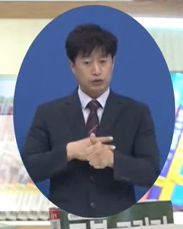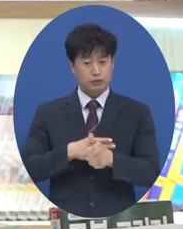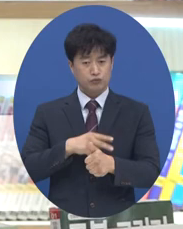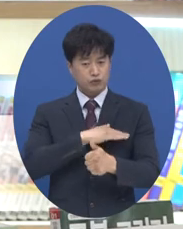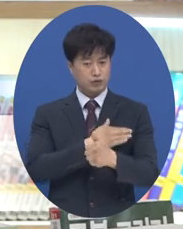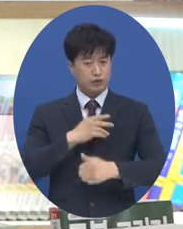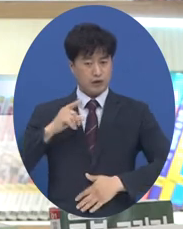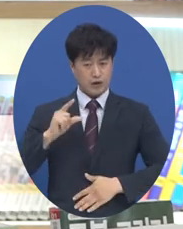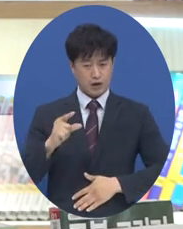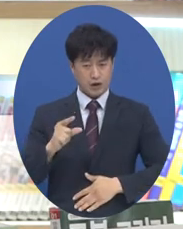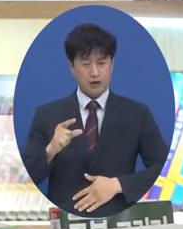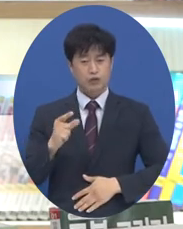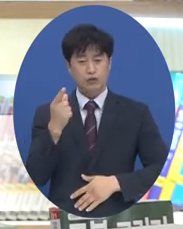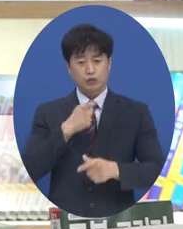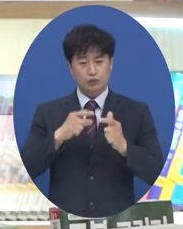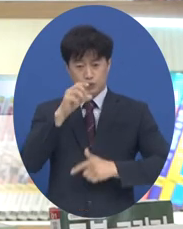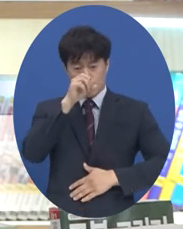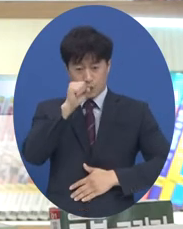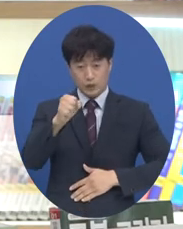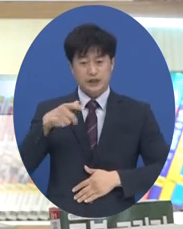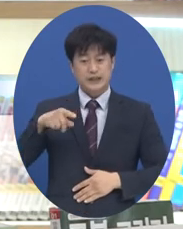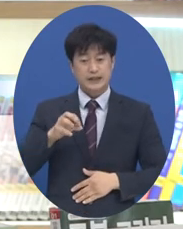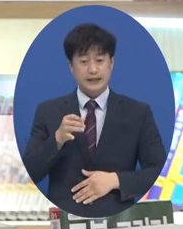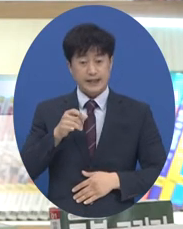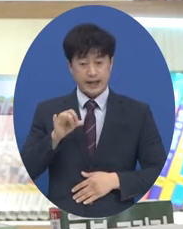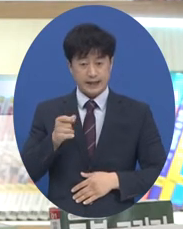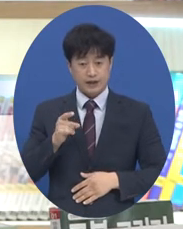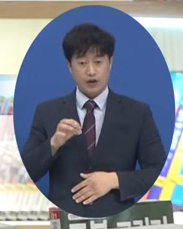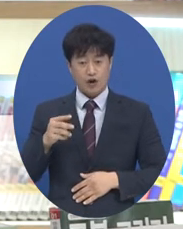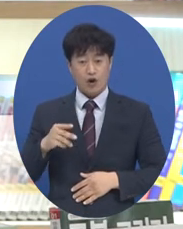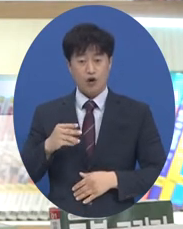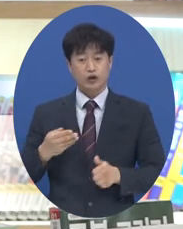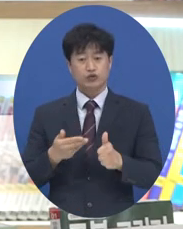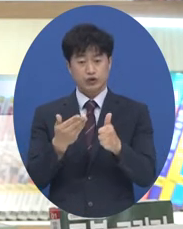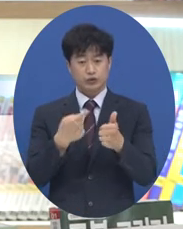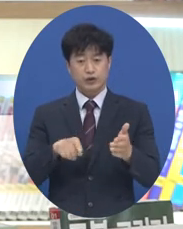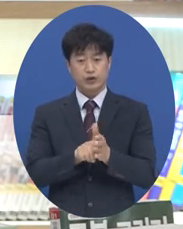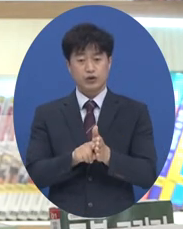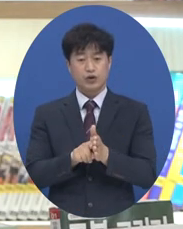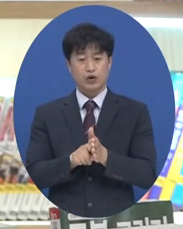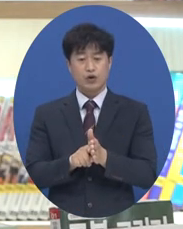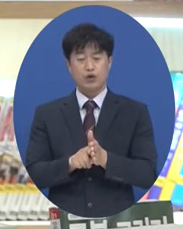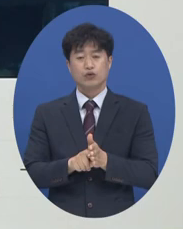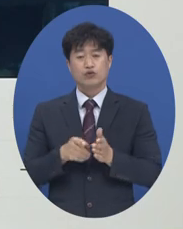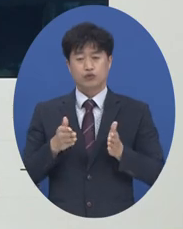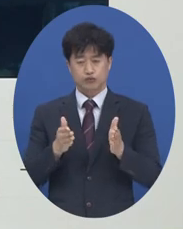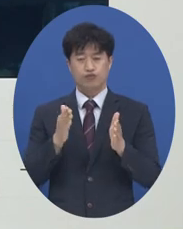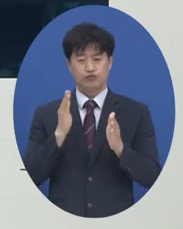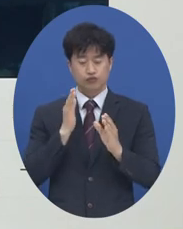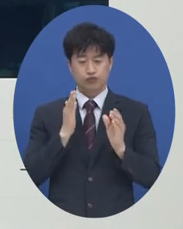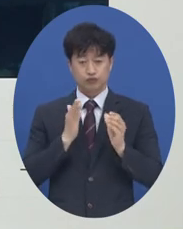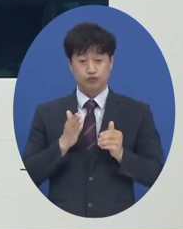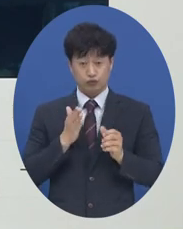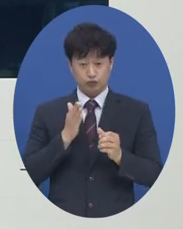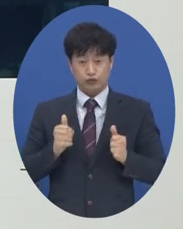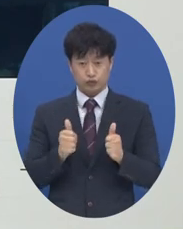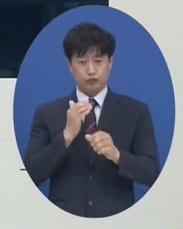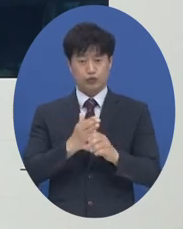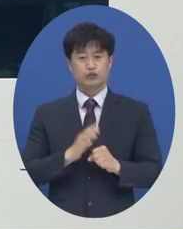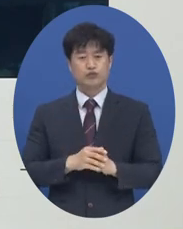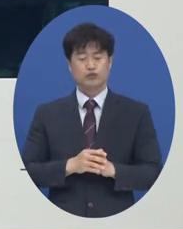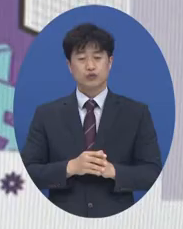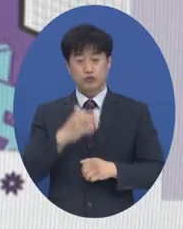강화해서 보다 양질의 크리에이터 양성을 할 수 있도록 강사들이 양성하도록 하고 있습니다. 구독자 100명